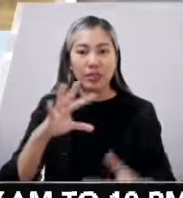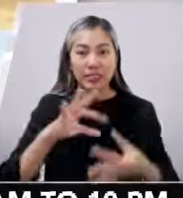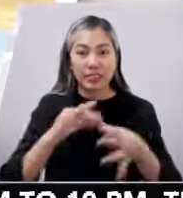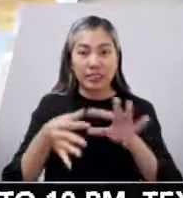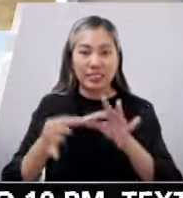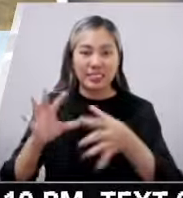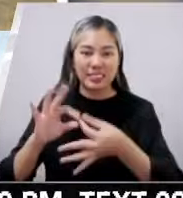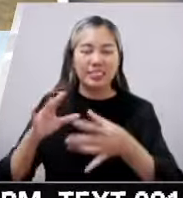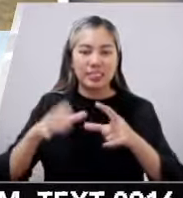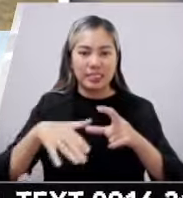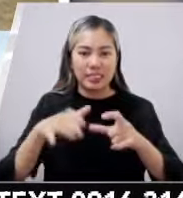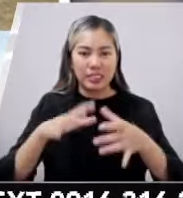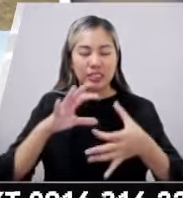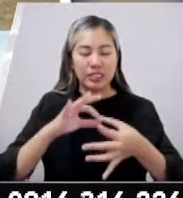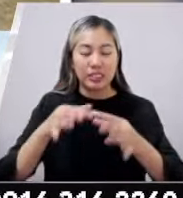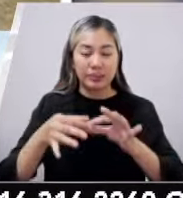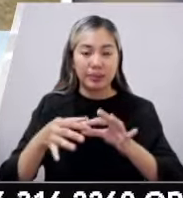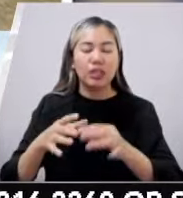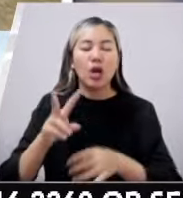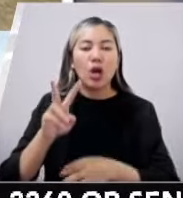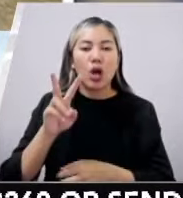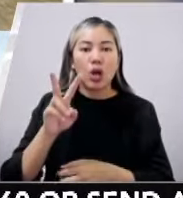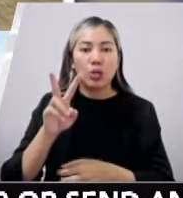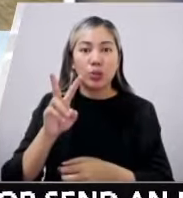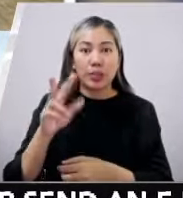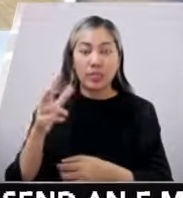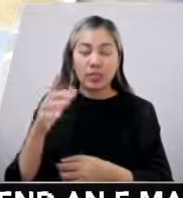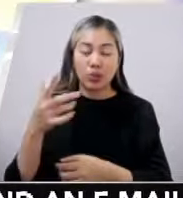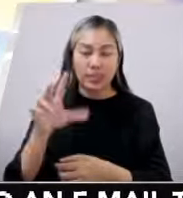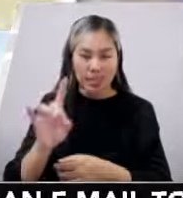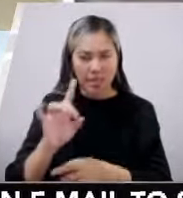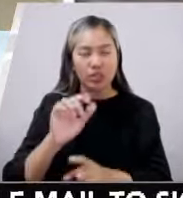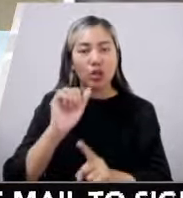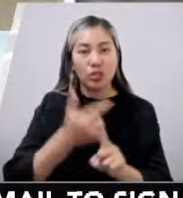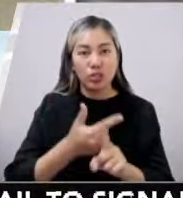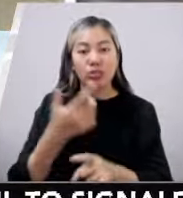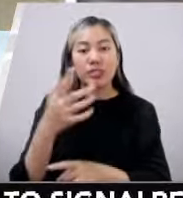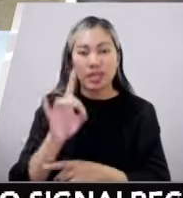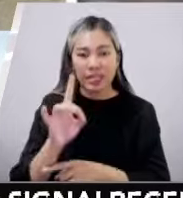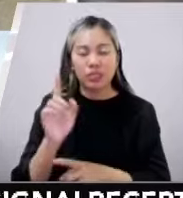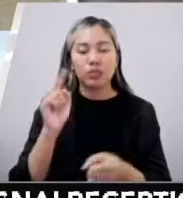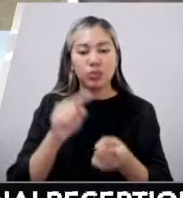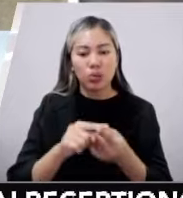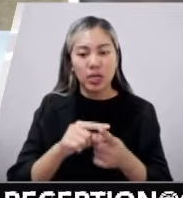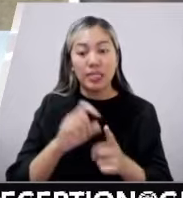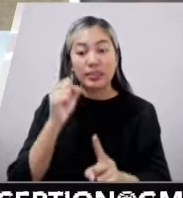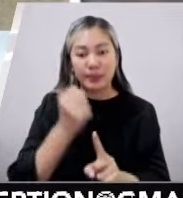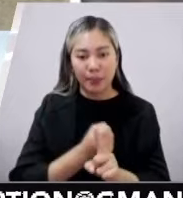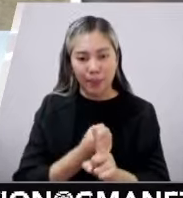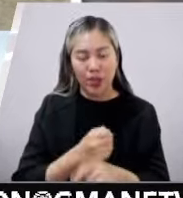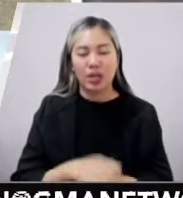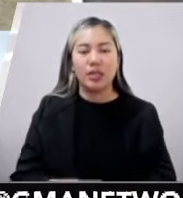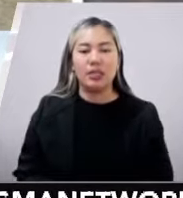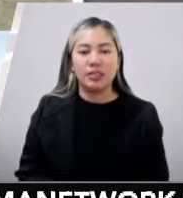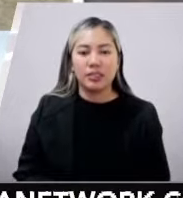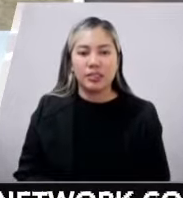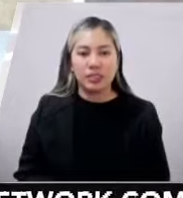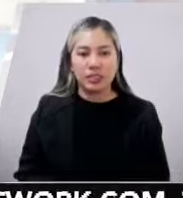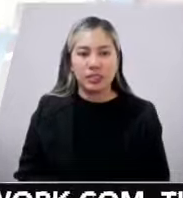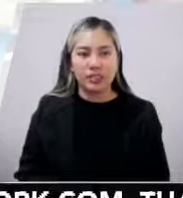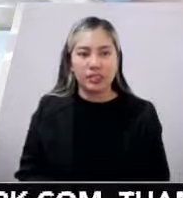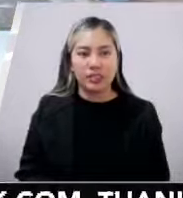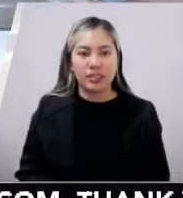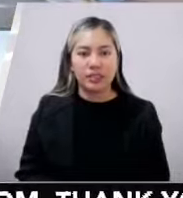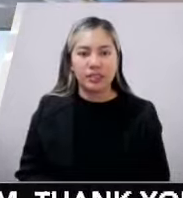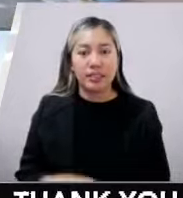sa August 28 at tatagal hanggang September 8. Binubuo ng 6 na atleta ang Philippine delegation para sa kompetisyon. Yan po